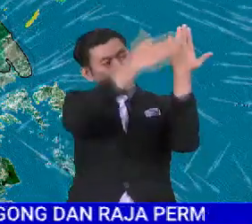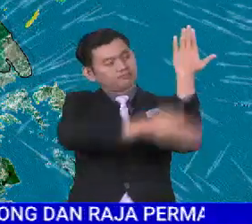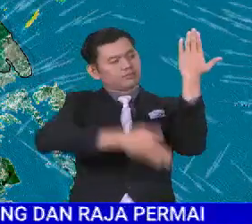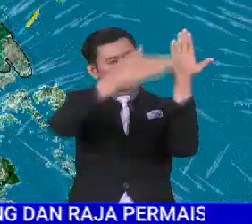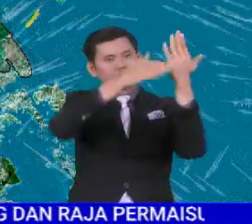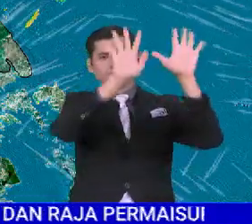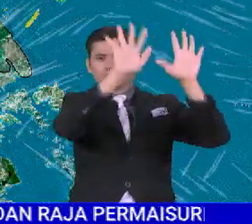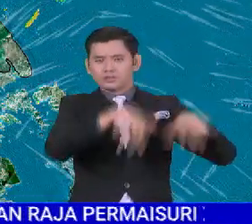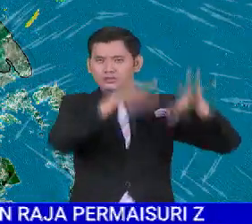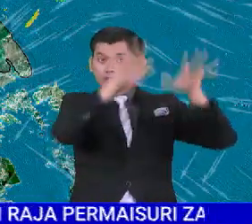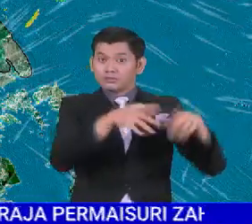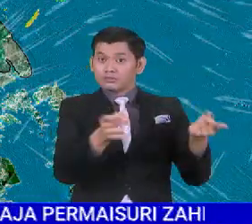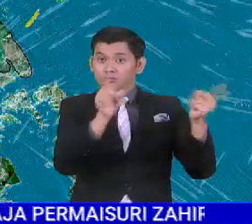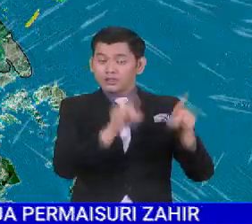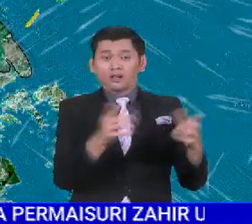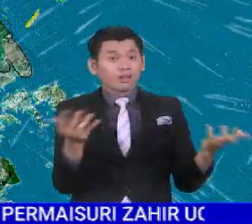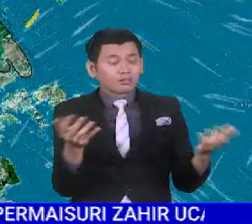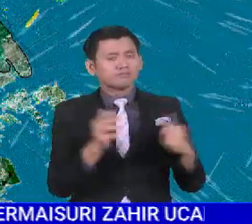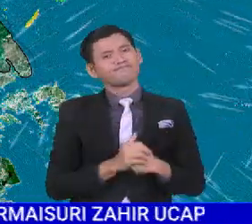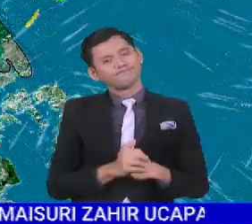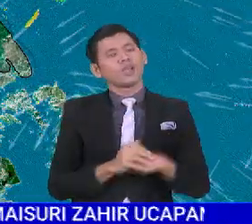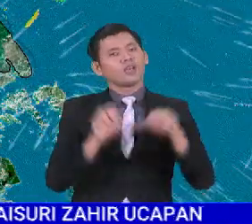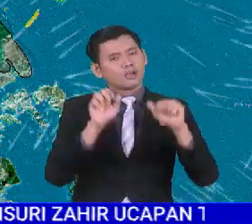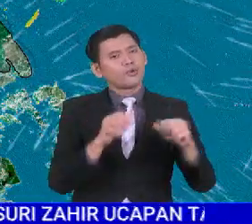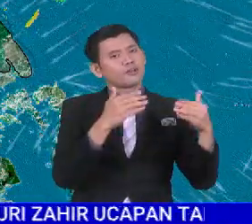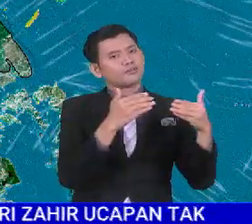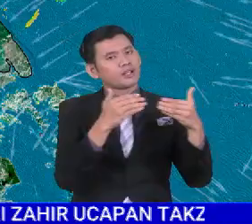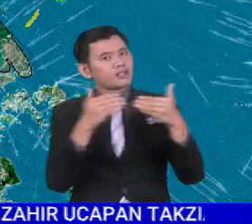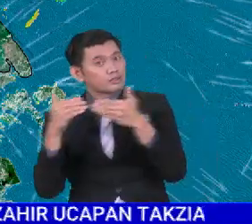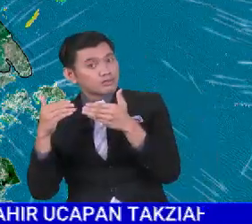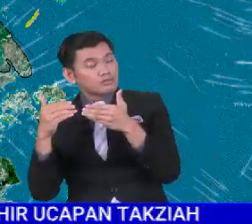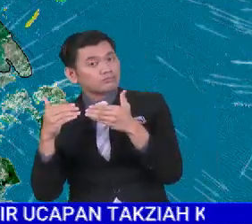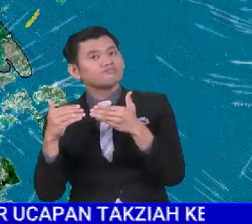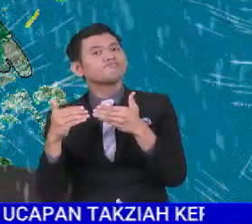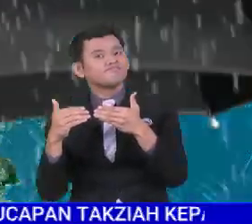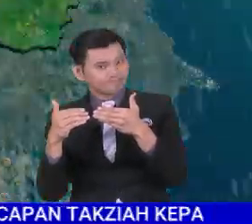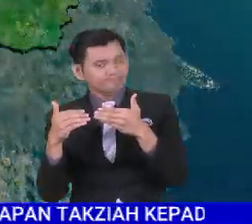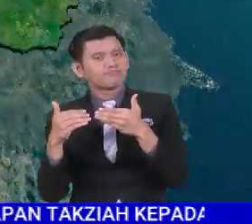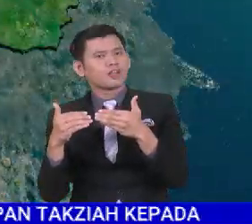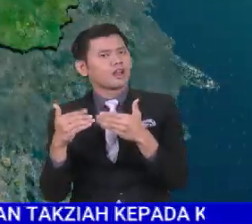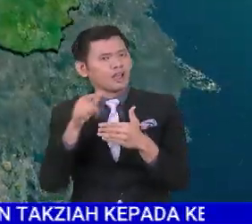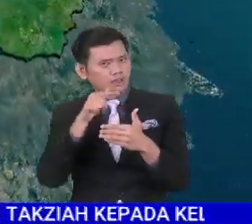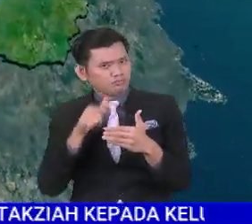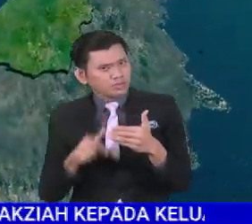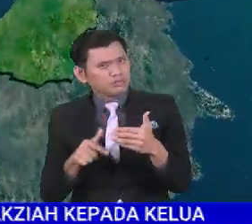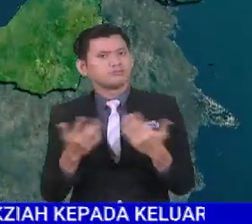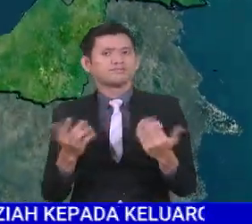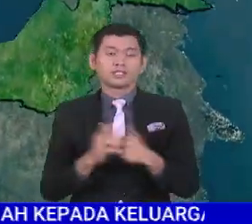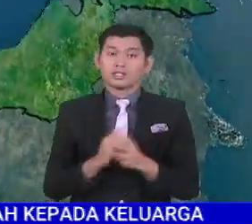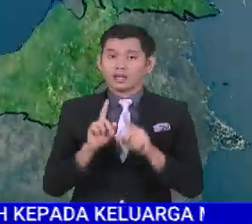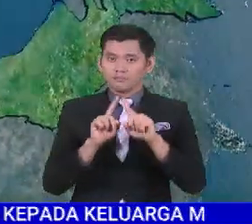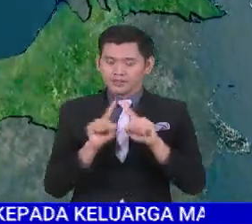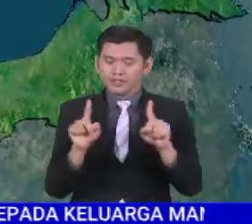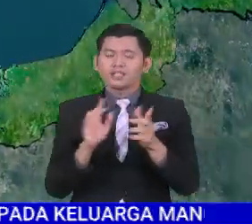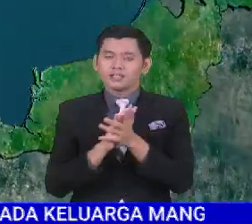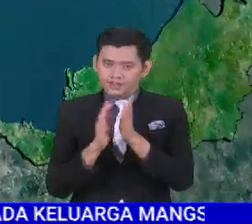hujan yang sedang berlaku ketika ini dijangka boleh berlanjutan dalam tempoh masa yang agak lama. Oleh yang